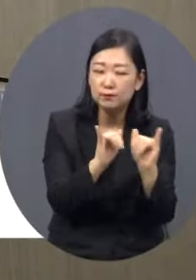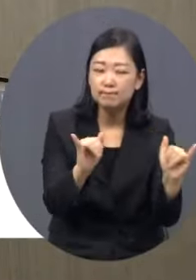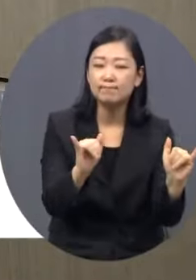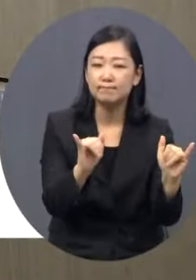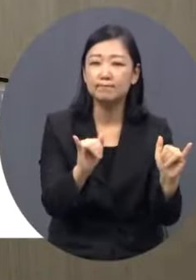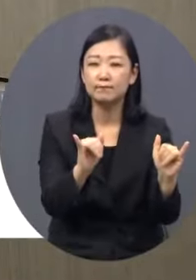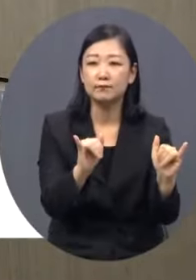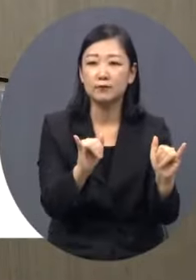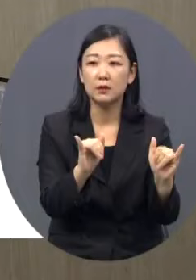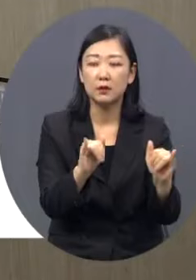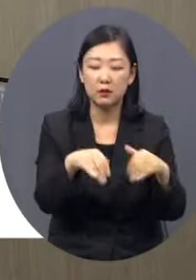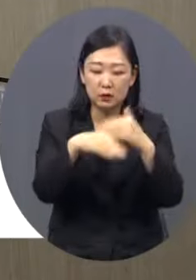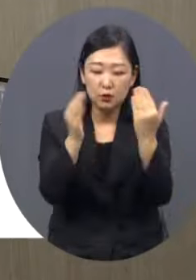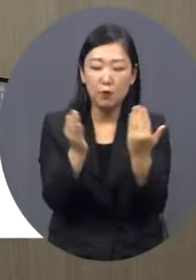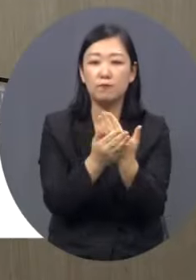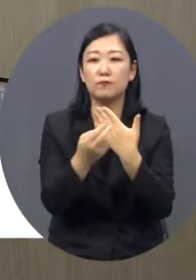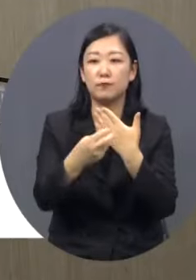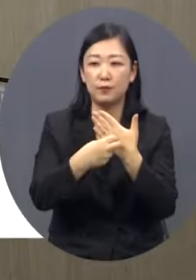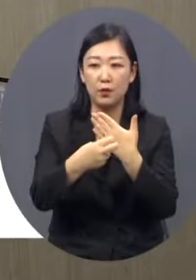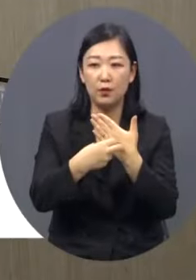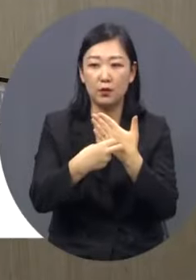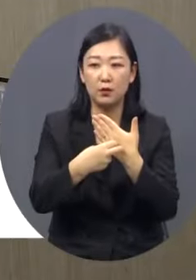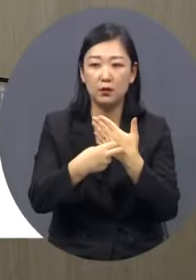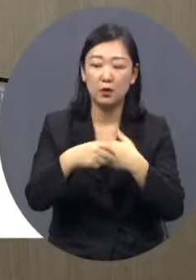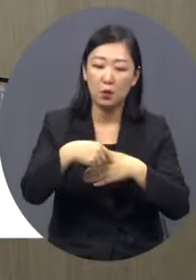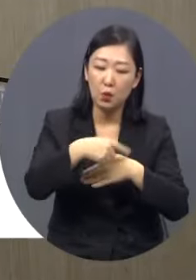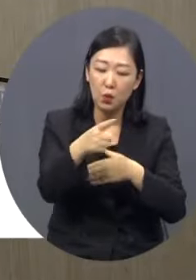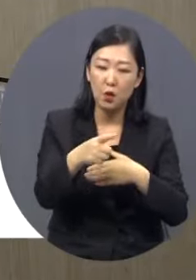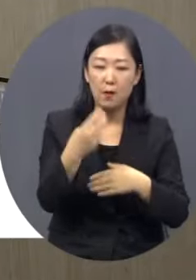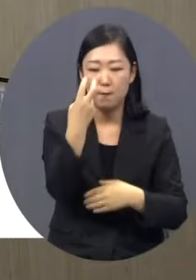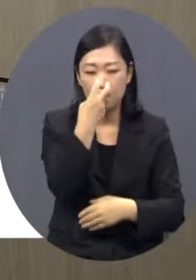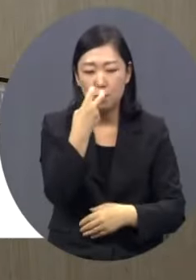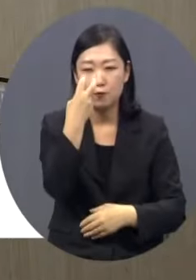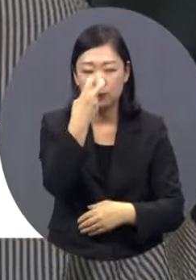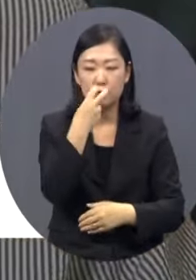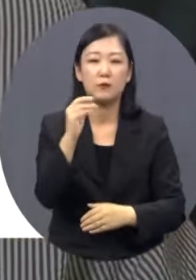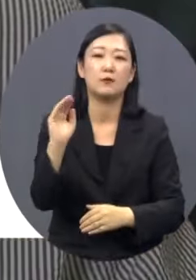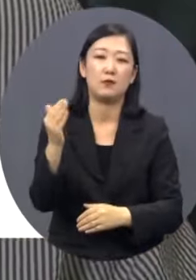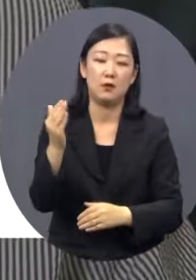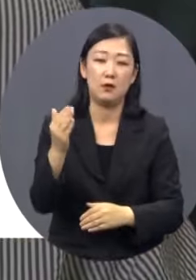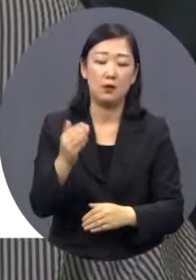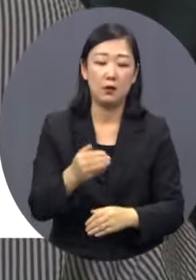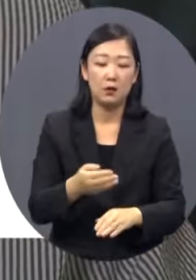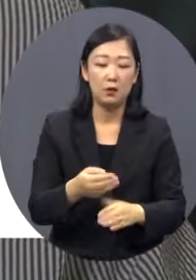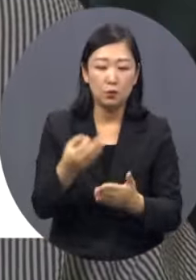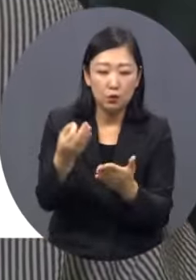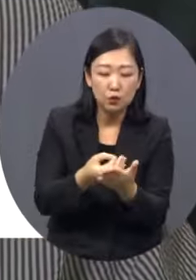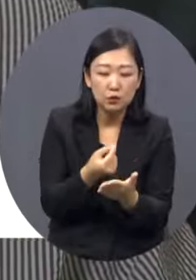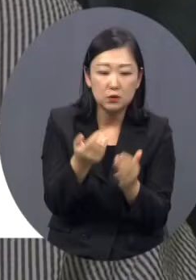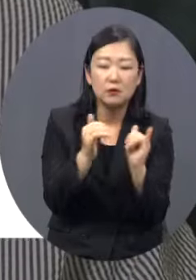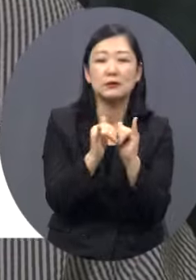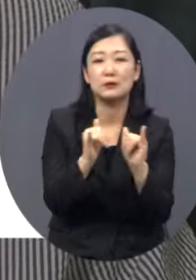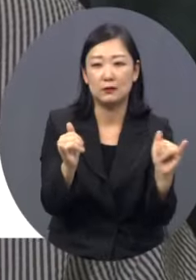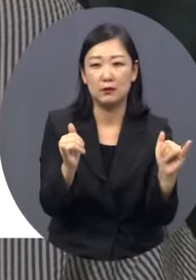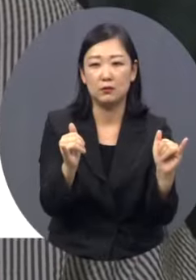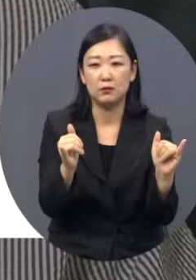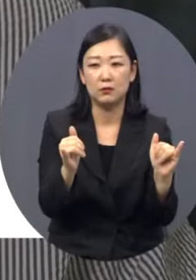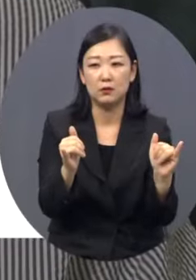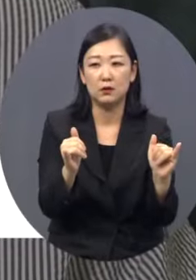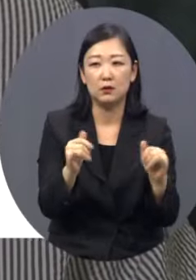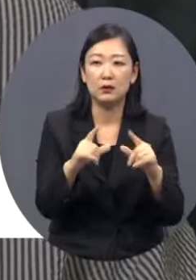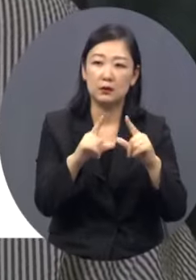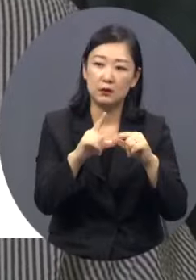같은에는 전부다 병이 상 본부당 경 대상자 같은